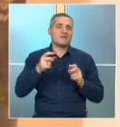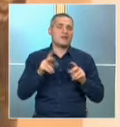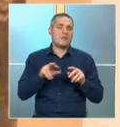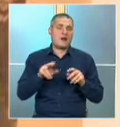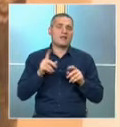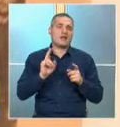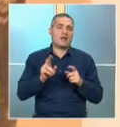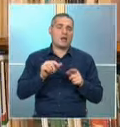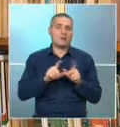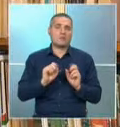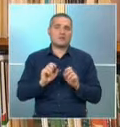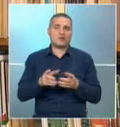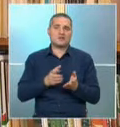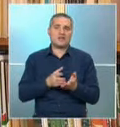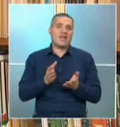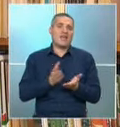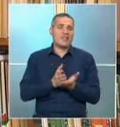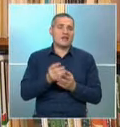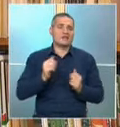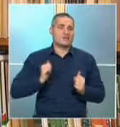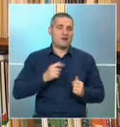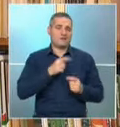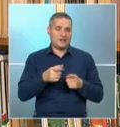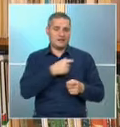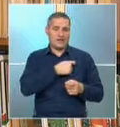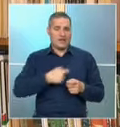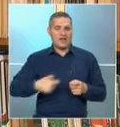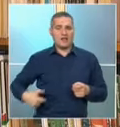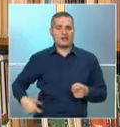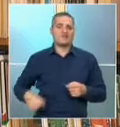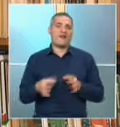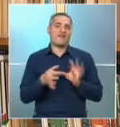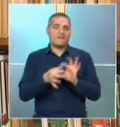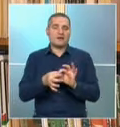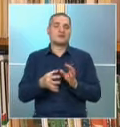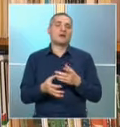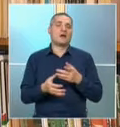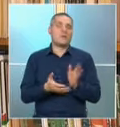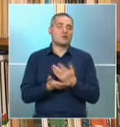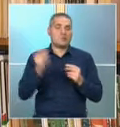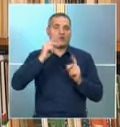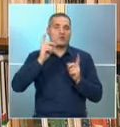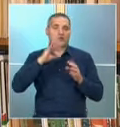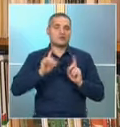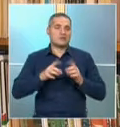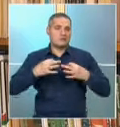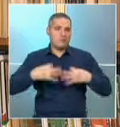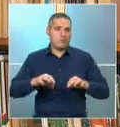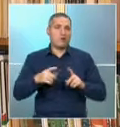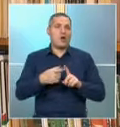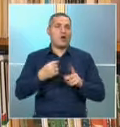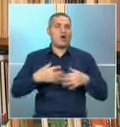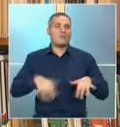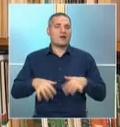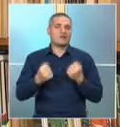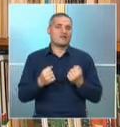По този начин се запазва тази национална, чисто духовна връзка между българите, които все още не са свободни в Македония